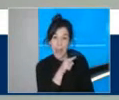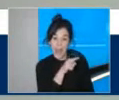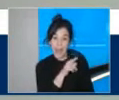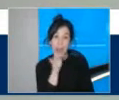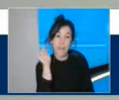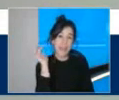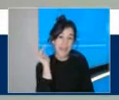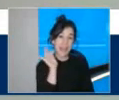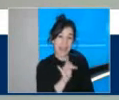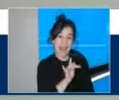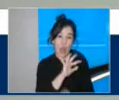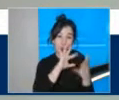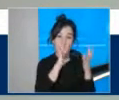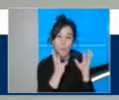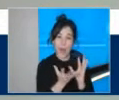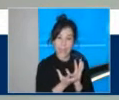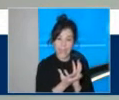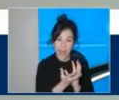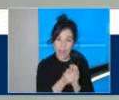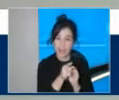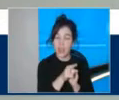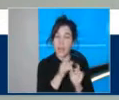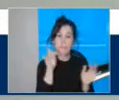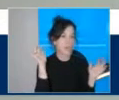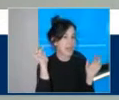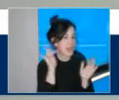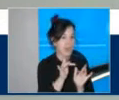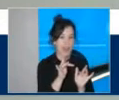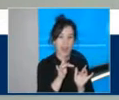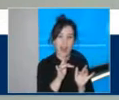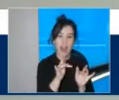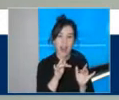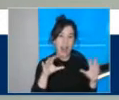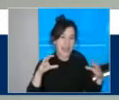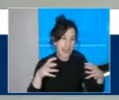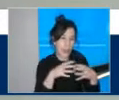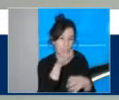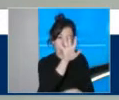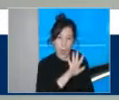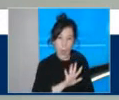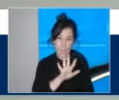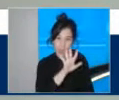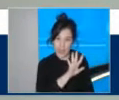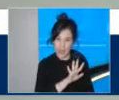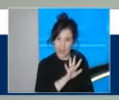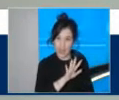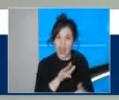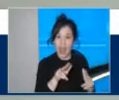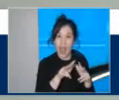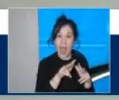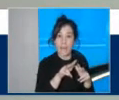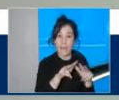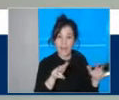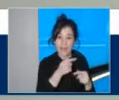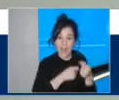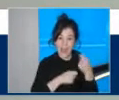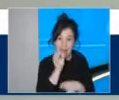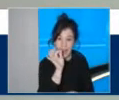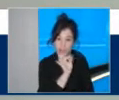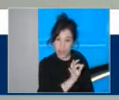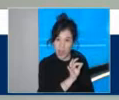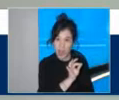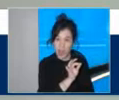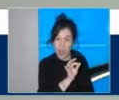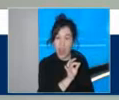מתנגדת לגלובליזציה, מתנגדת לאיחוד האירופאי, המצע הכלכלי דרך אגב שלה הוא